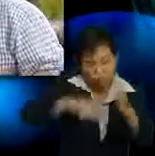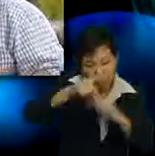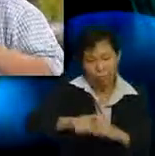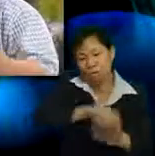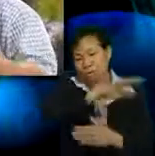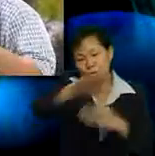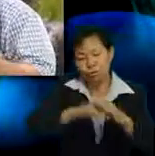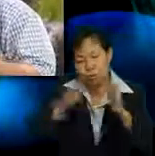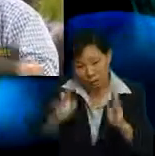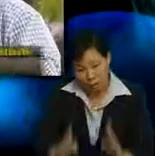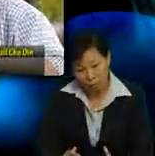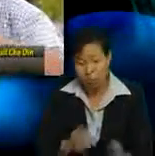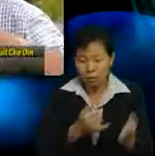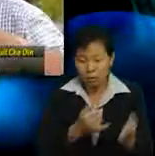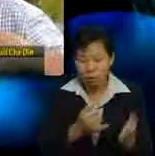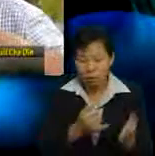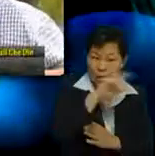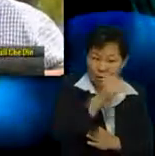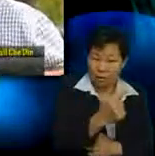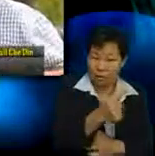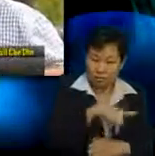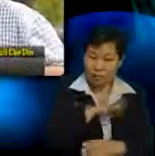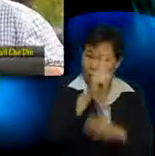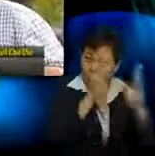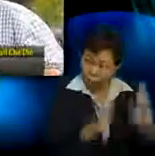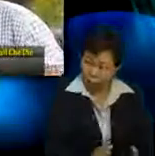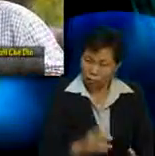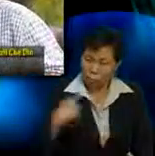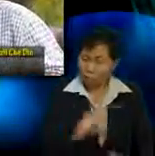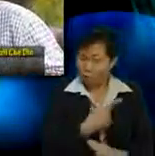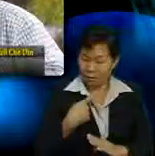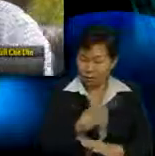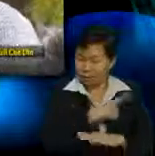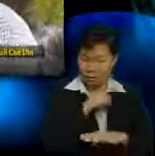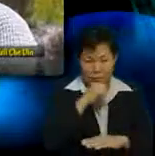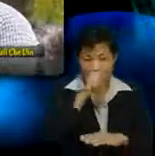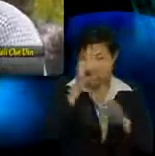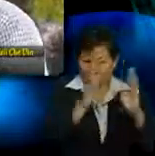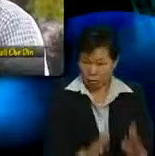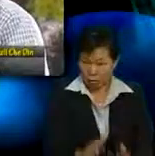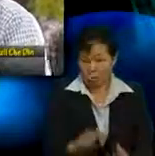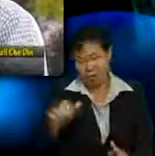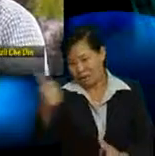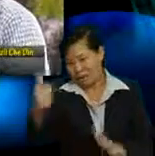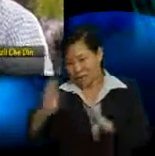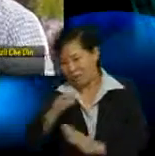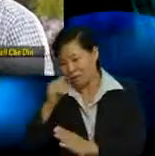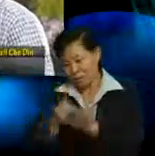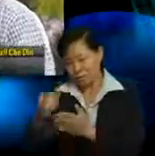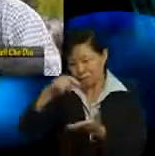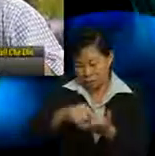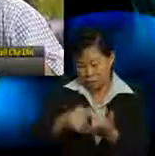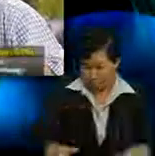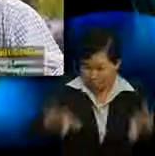kaum. Bermakna kejujuran tidak hanya dimiliki oleh satu kaum saja. Kita tidak boleh satu kaum saja jujur manakala kaum lain tidak jujur. Di sinilah yang